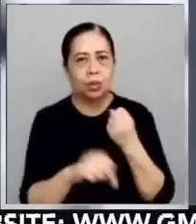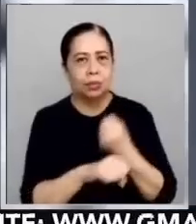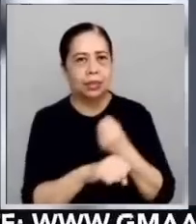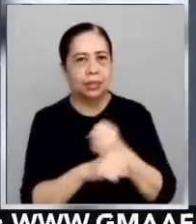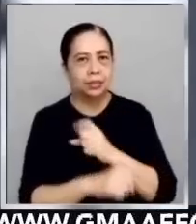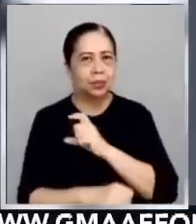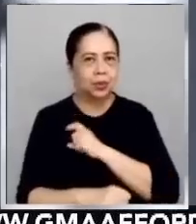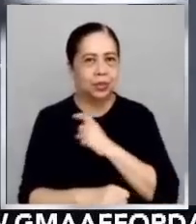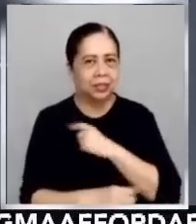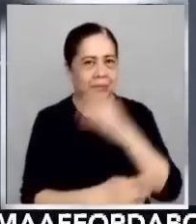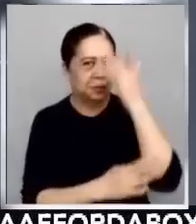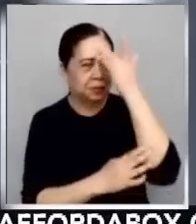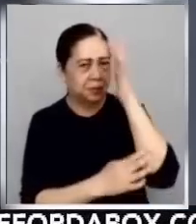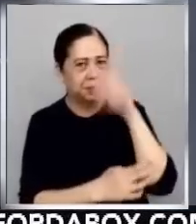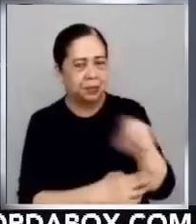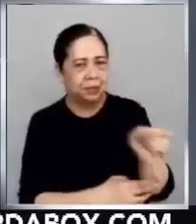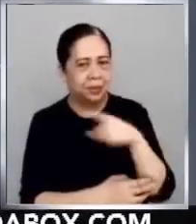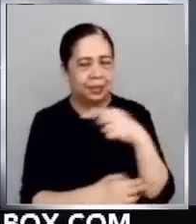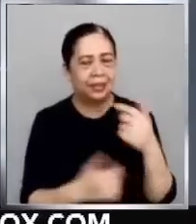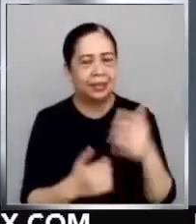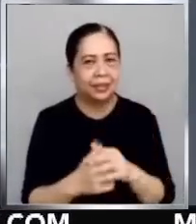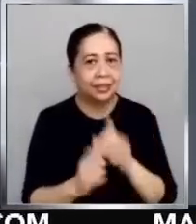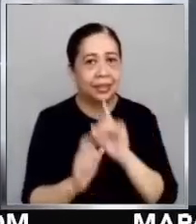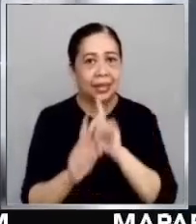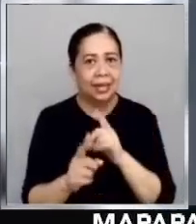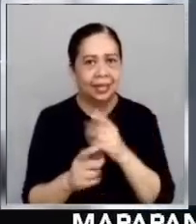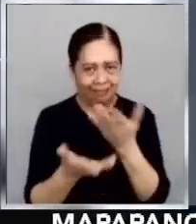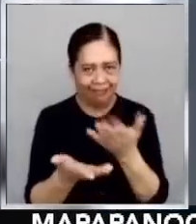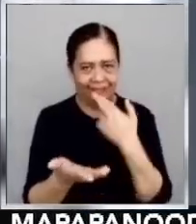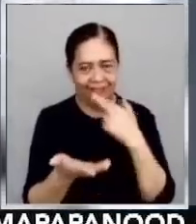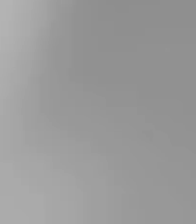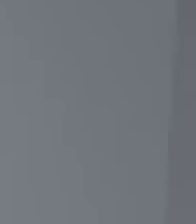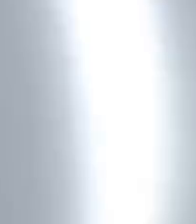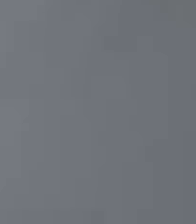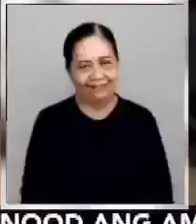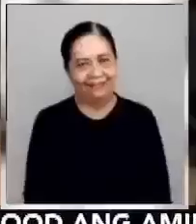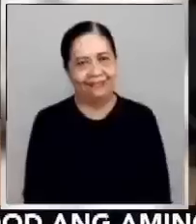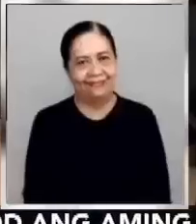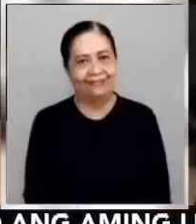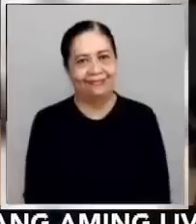Matinik na Misis. Ang kanilang sagot, alamin sa aking chika.